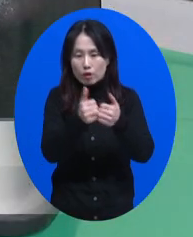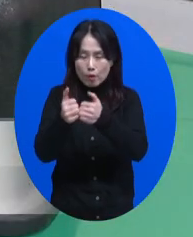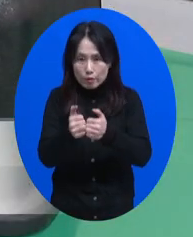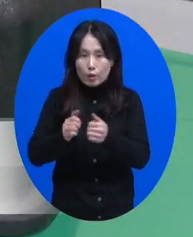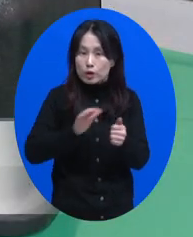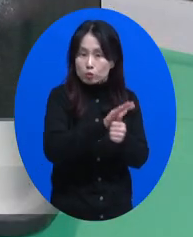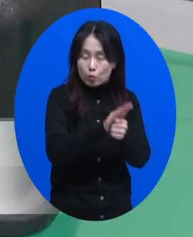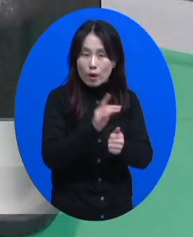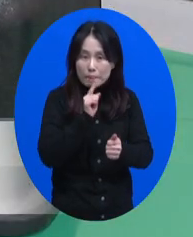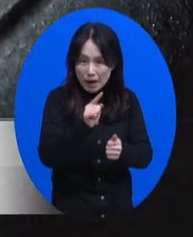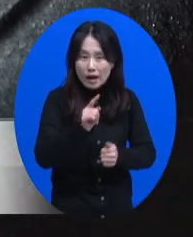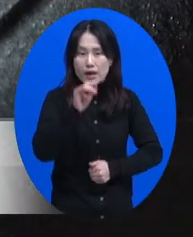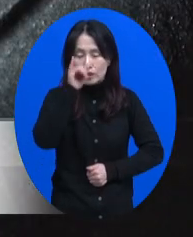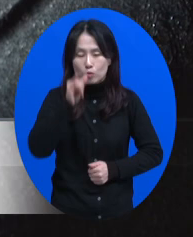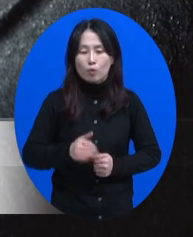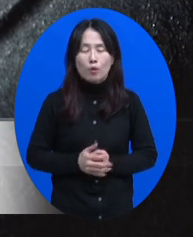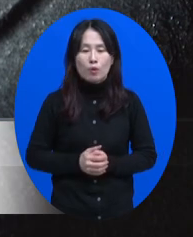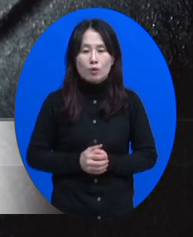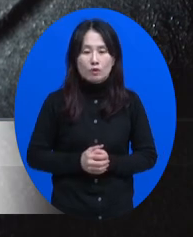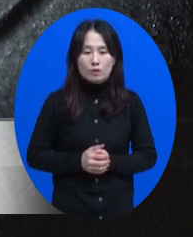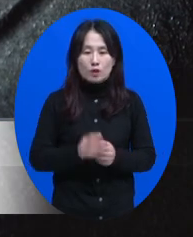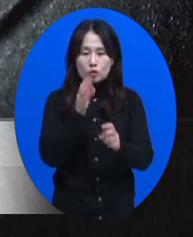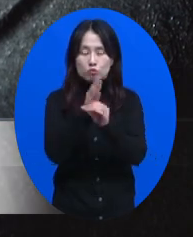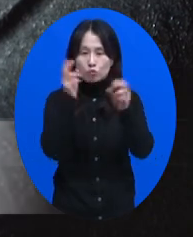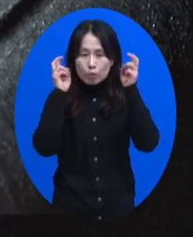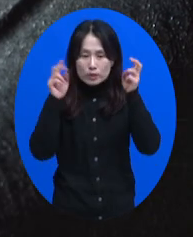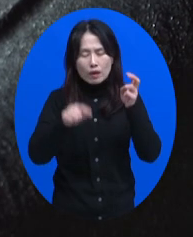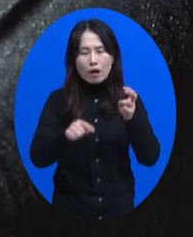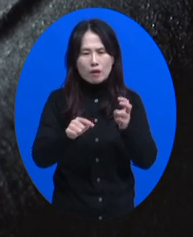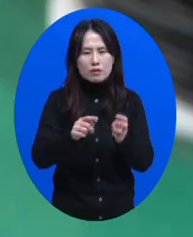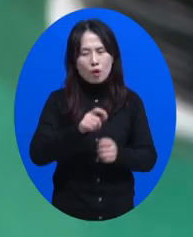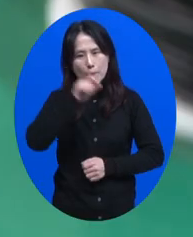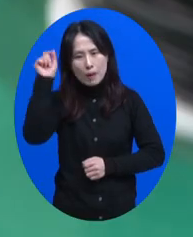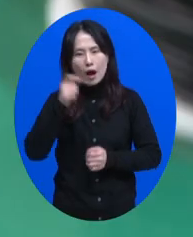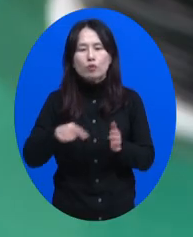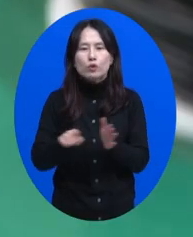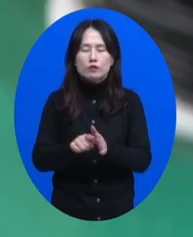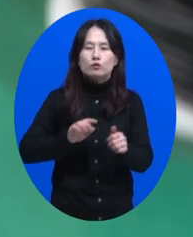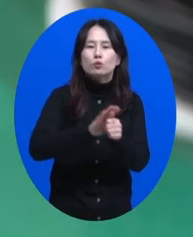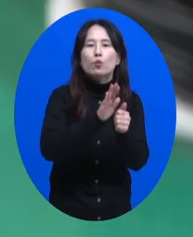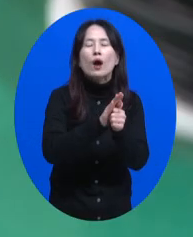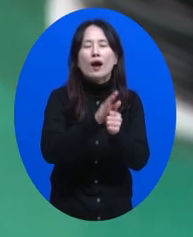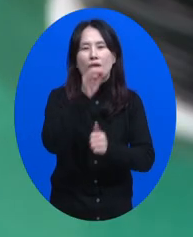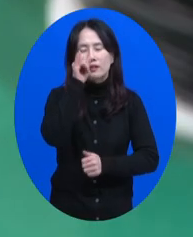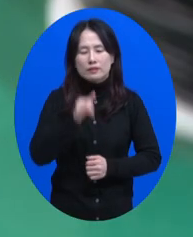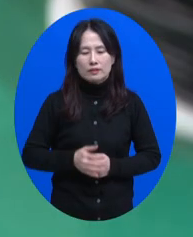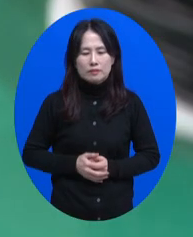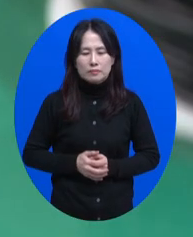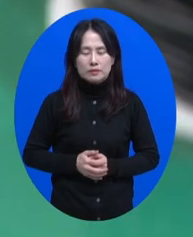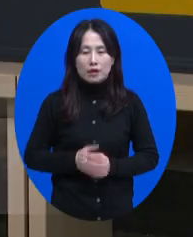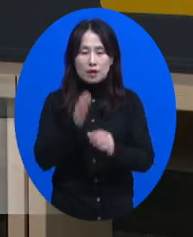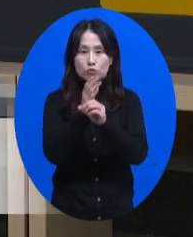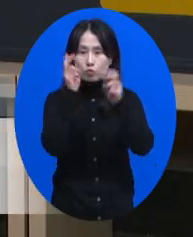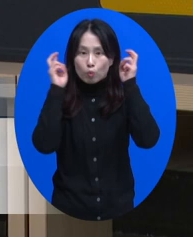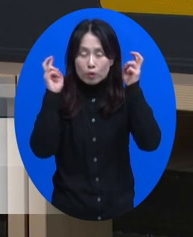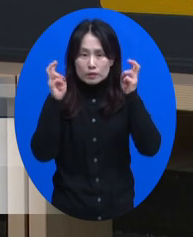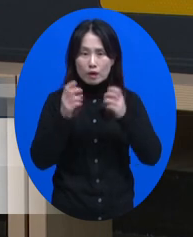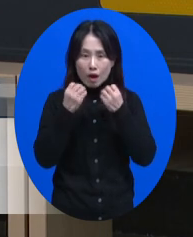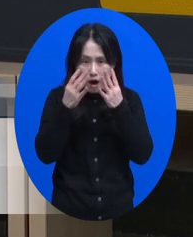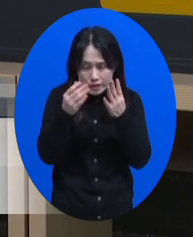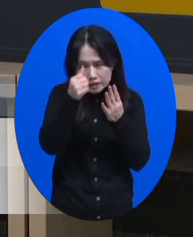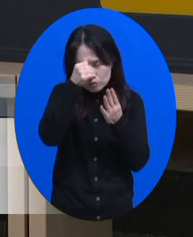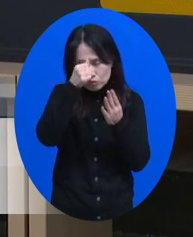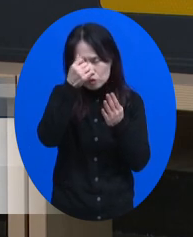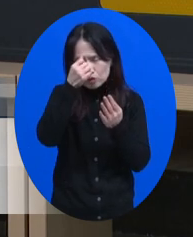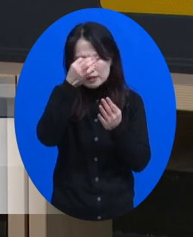대한 조언까지 돈의 중소기업들의 규제 샌드박스 실증 특례승인을 위해 나선겁니다 중소기업이 신제품 신기술을